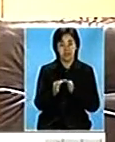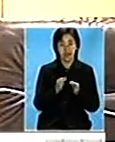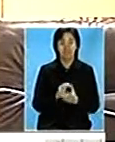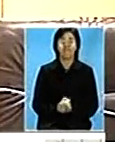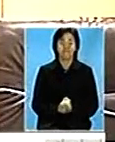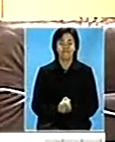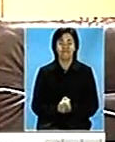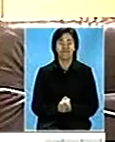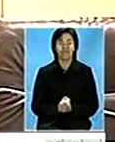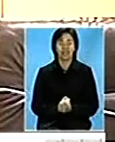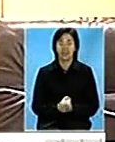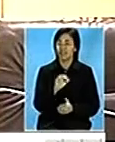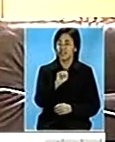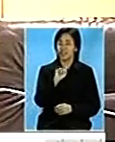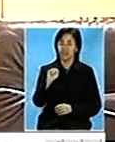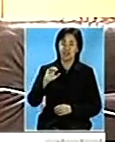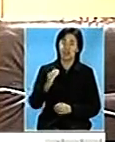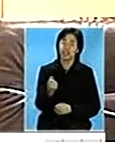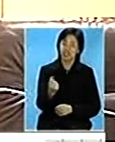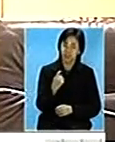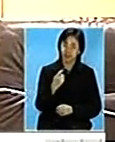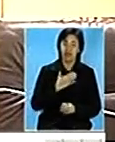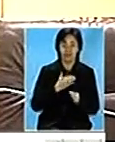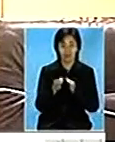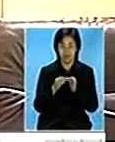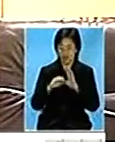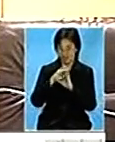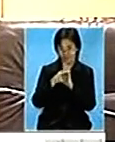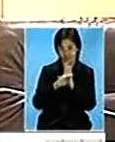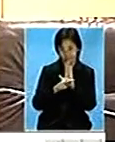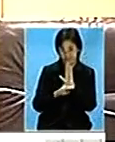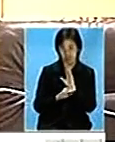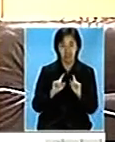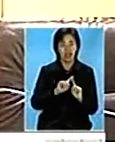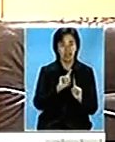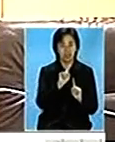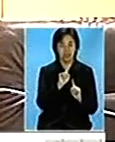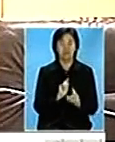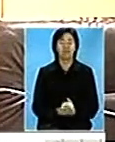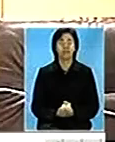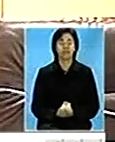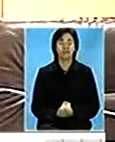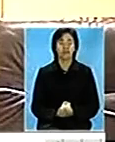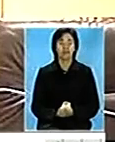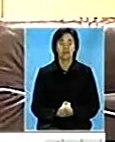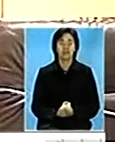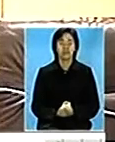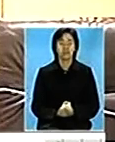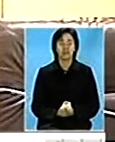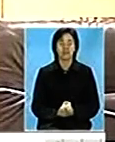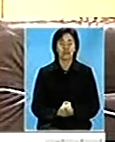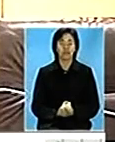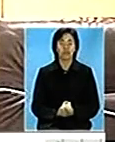านสมาชิกผู้มีเกียรติหนึ่งต่อไปนี้ครับคำถามที่หนึ่งหลักเก